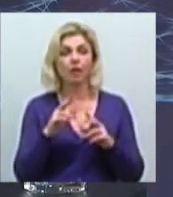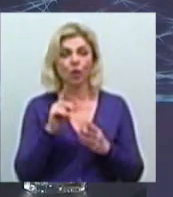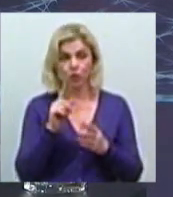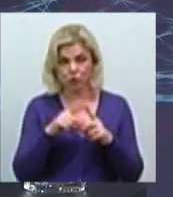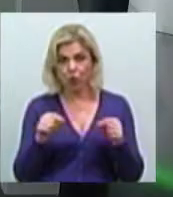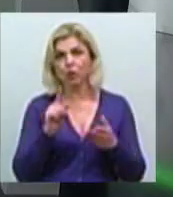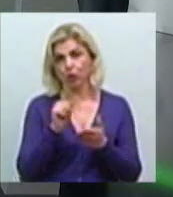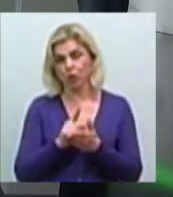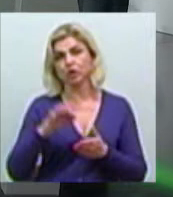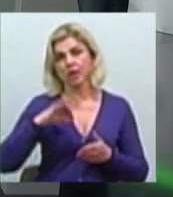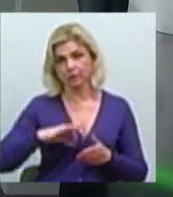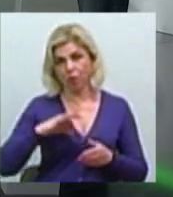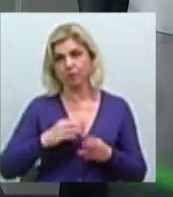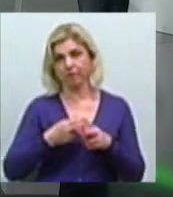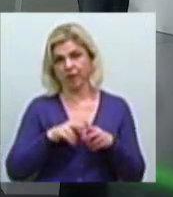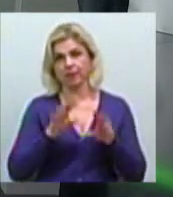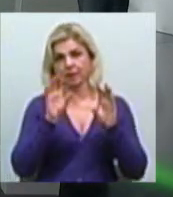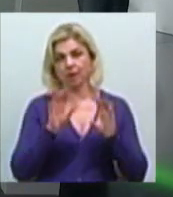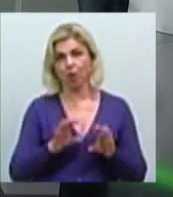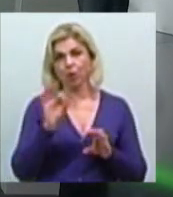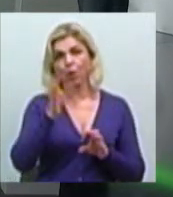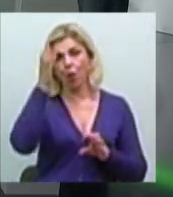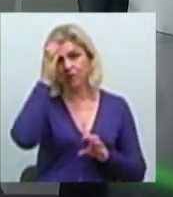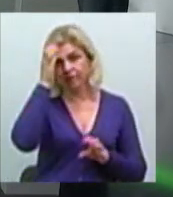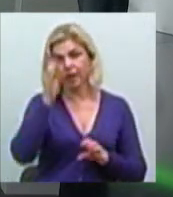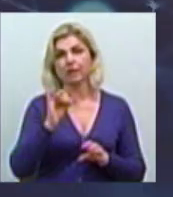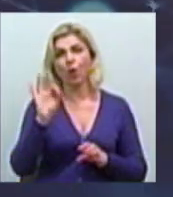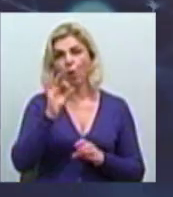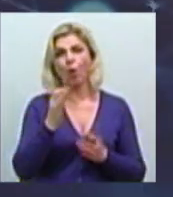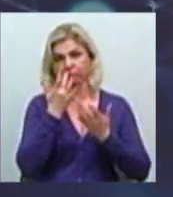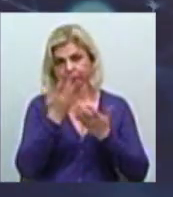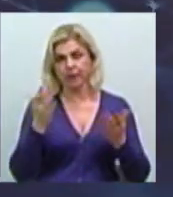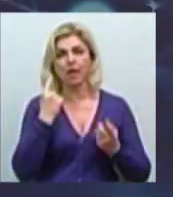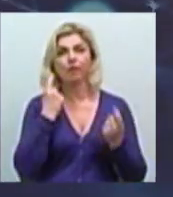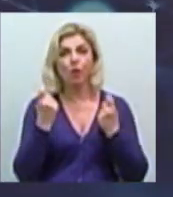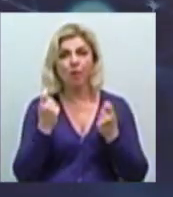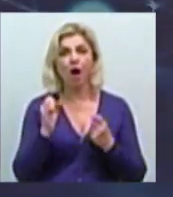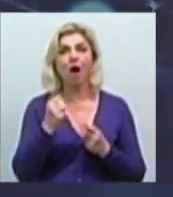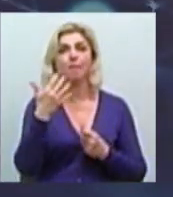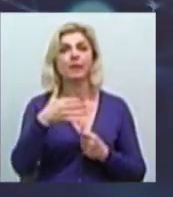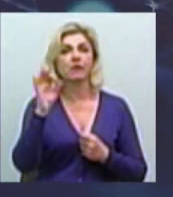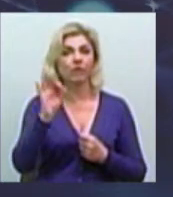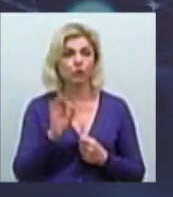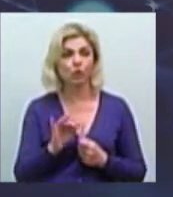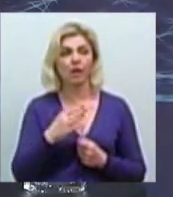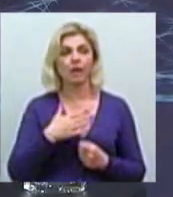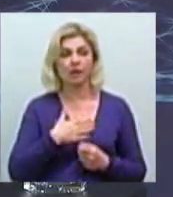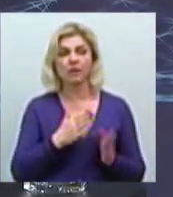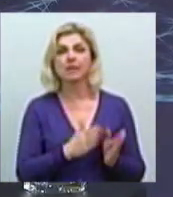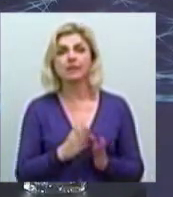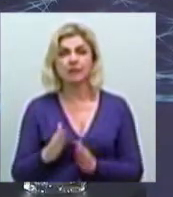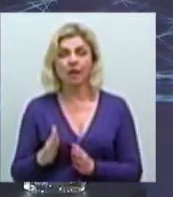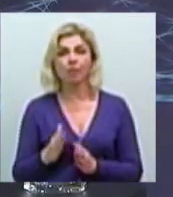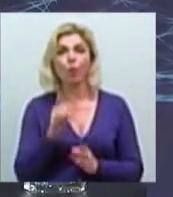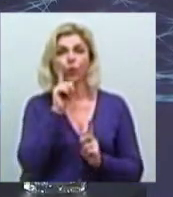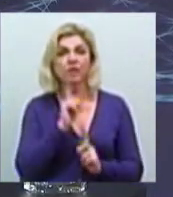два закони. Закон про освіту і закон про доступ до публічної інформації. А 50%, і наша система